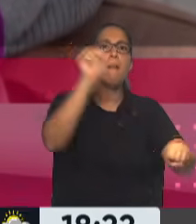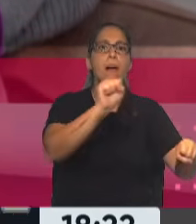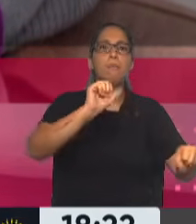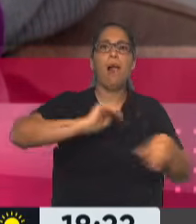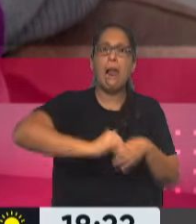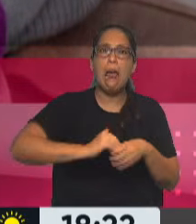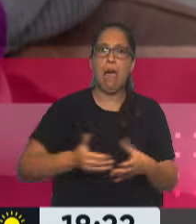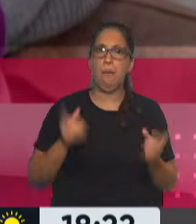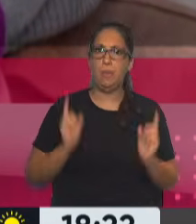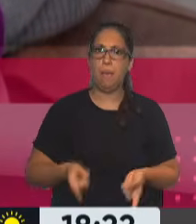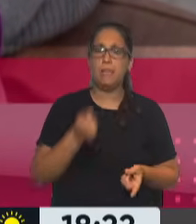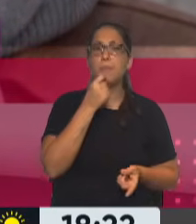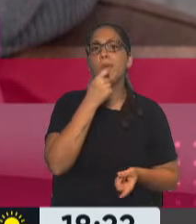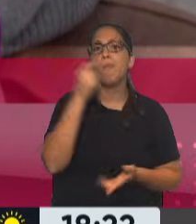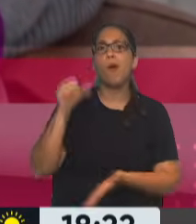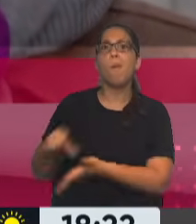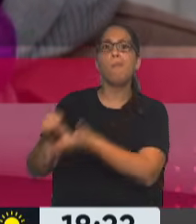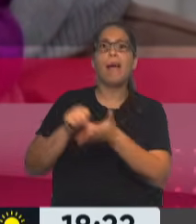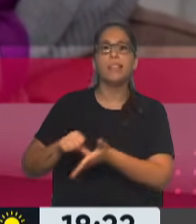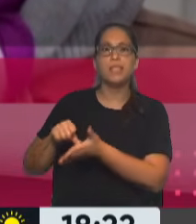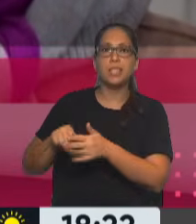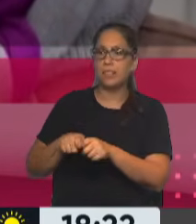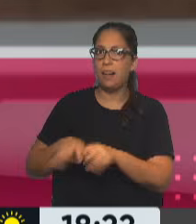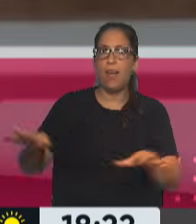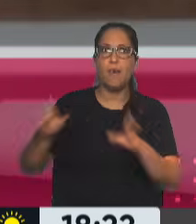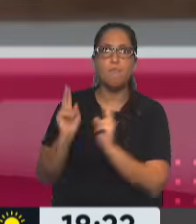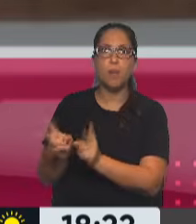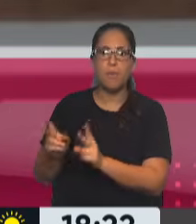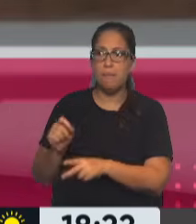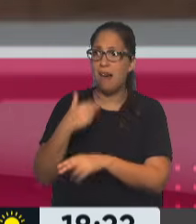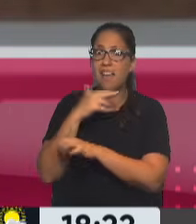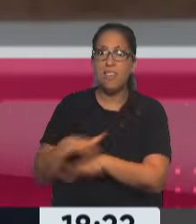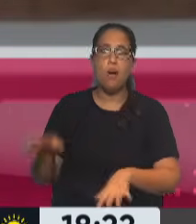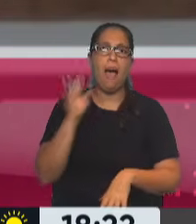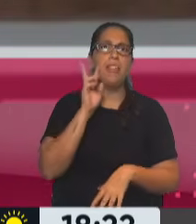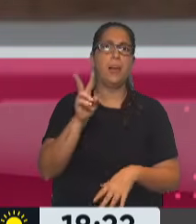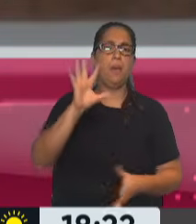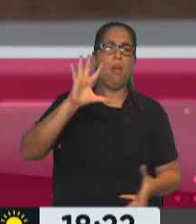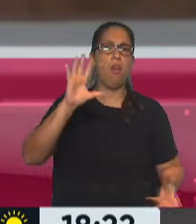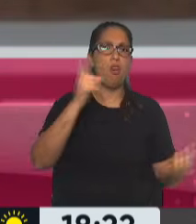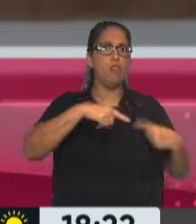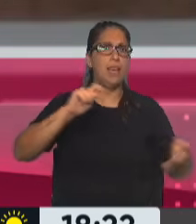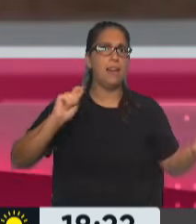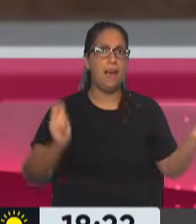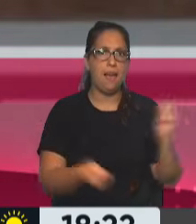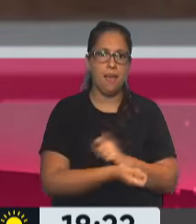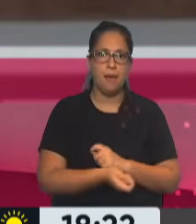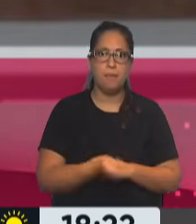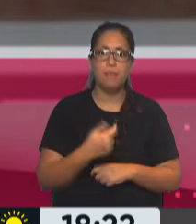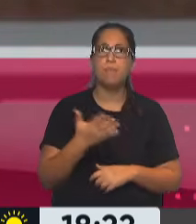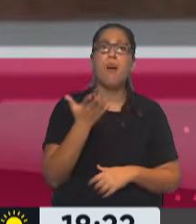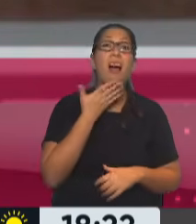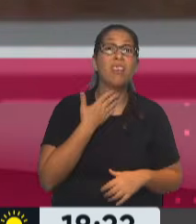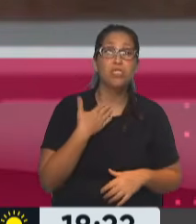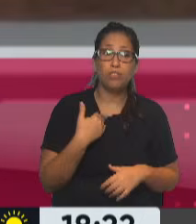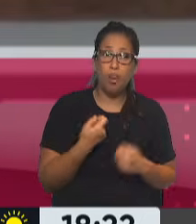les interdisent dans leur propre pays pour leurs propres enfants. Vous voyez bien ce qu'il y a derrière. I think what's important is not just that it's addictive, but